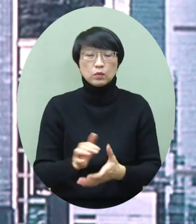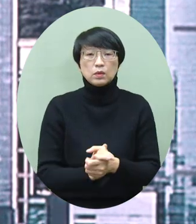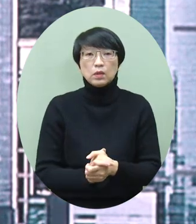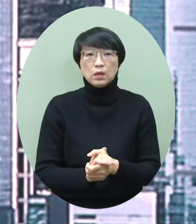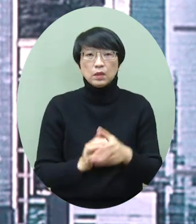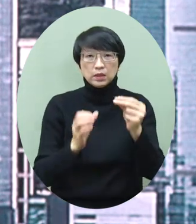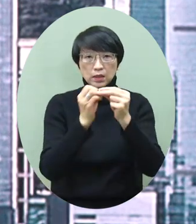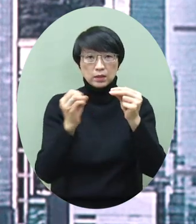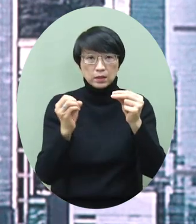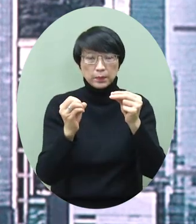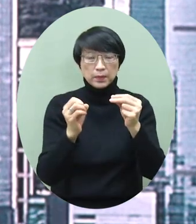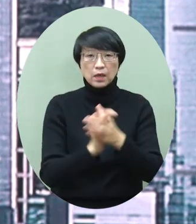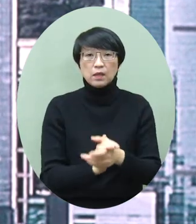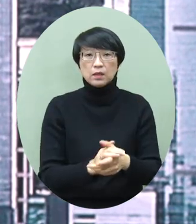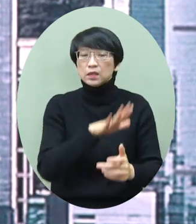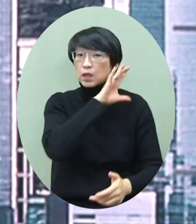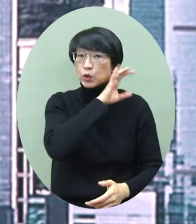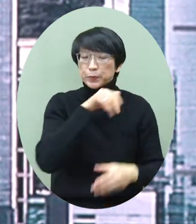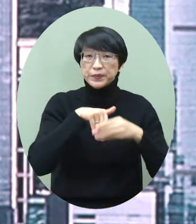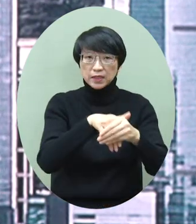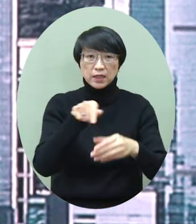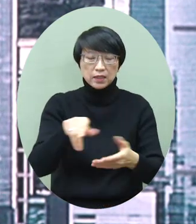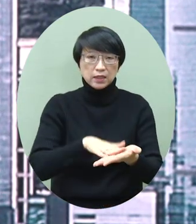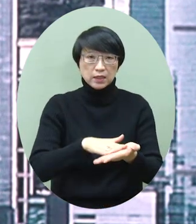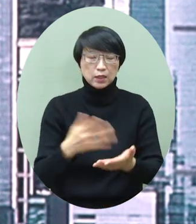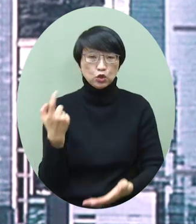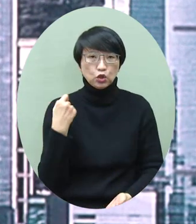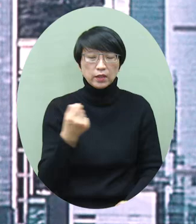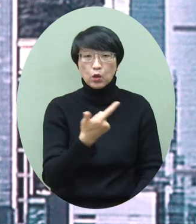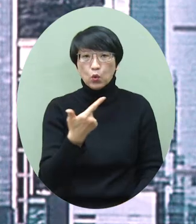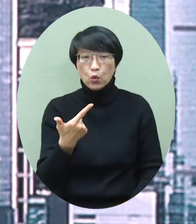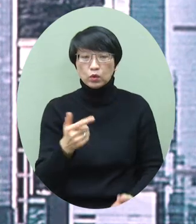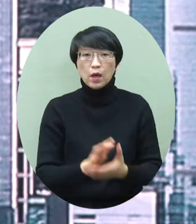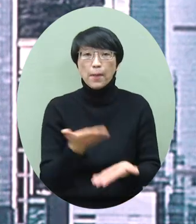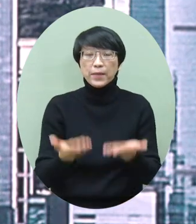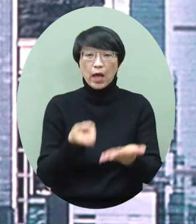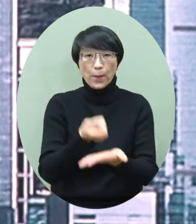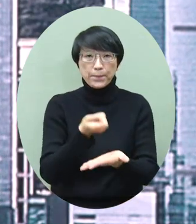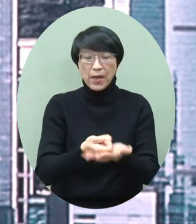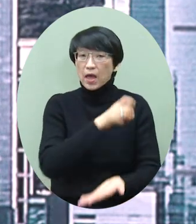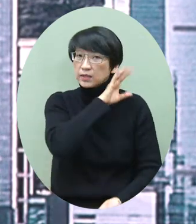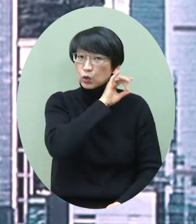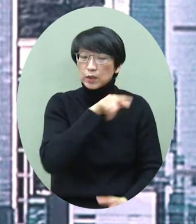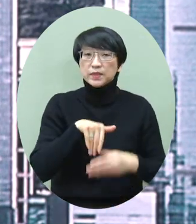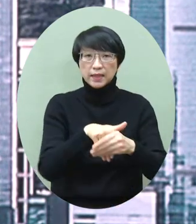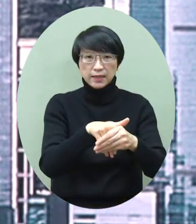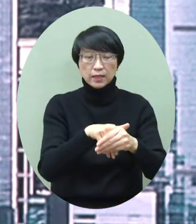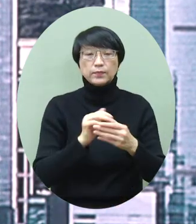70間酒店申請。這一輪亦有較多是較為低價的酒店是申請的。